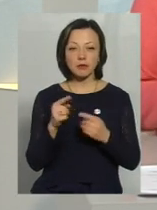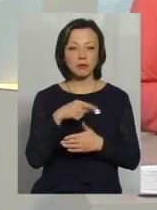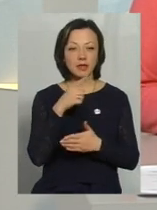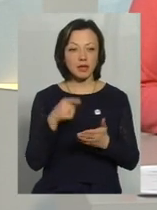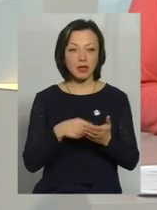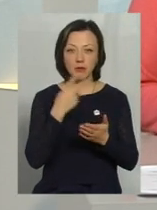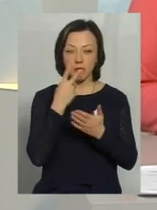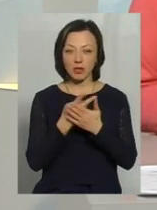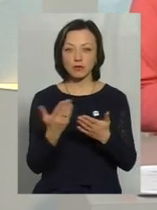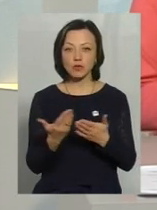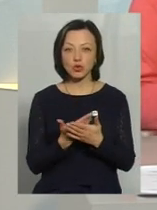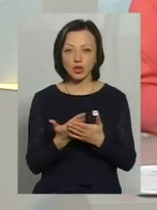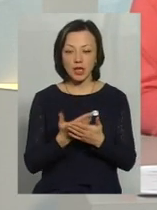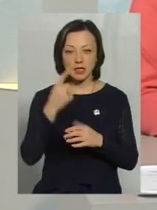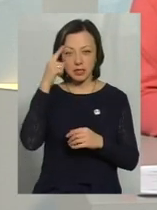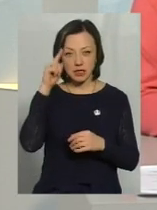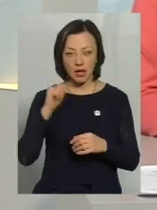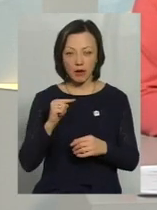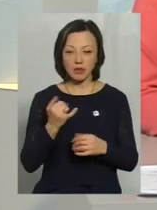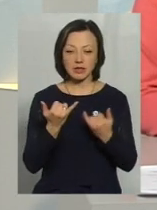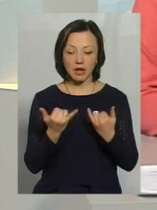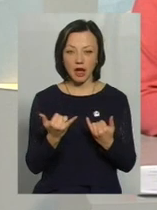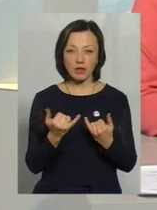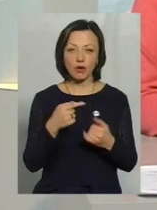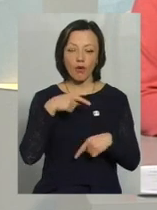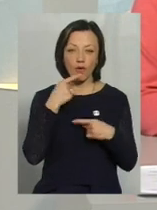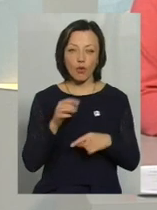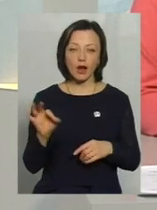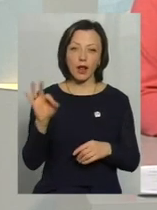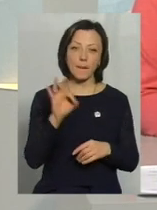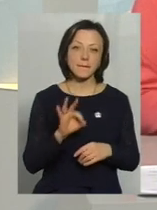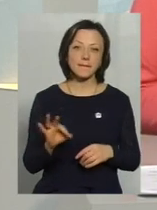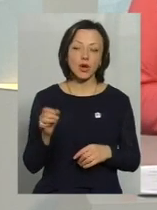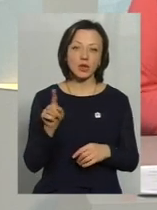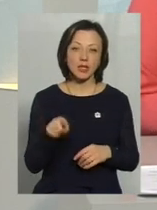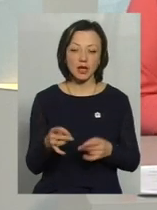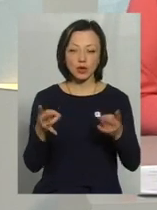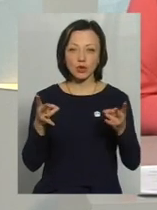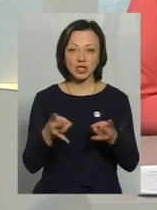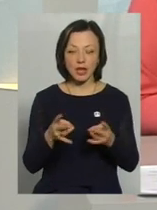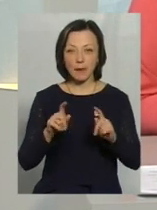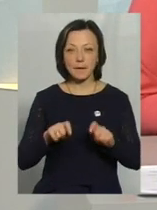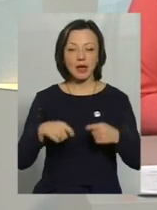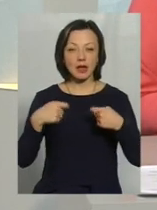ми бачили у сюжеті, і взагалі знаємо, що точаться розмови про те, що доцільність